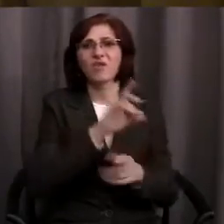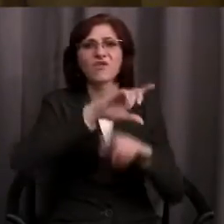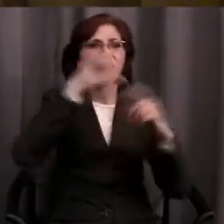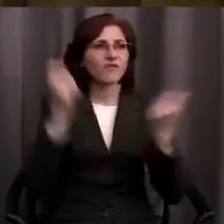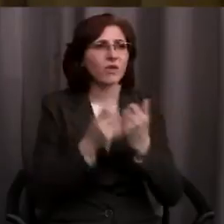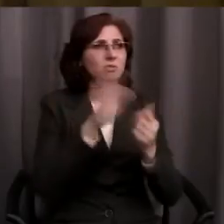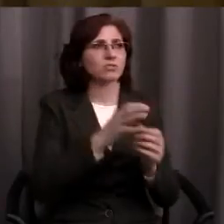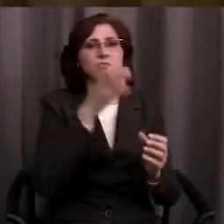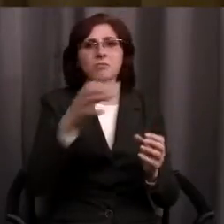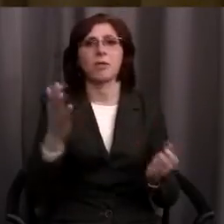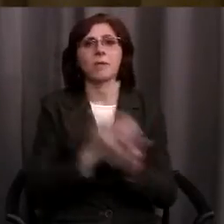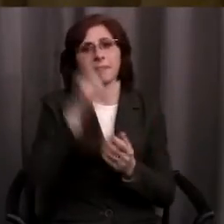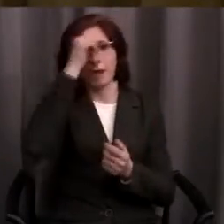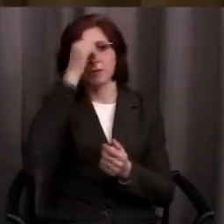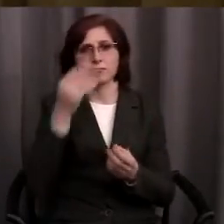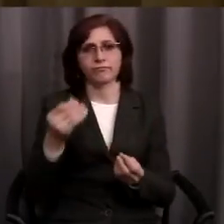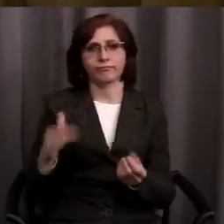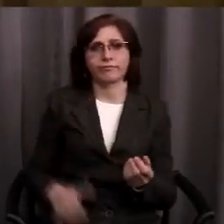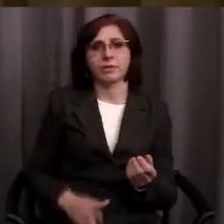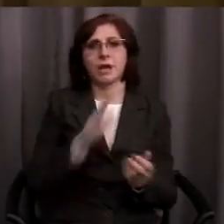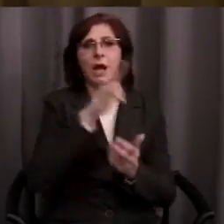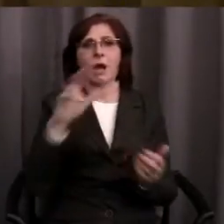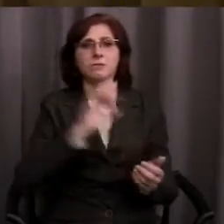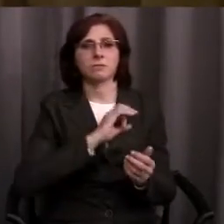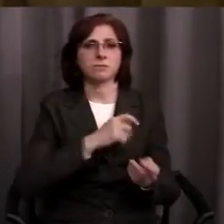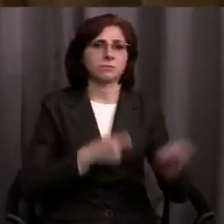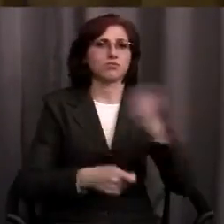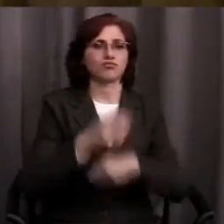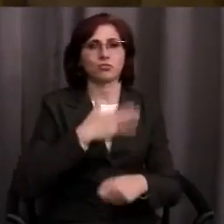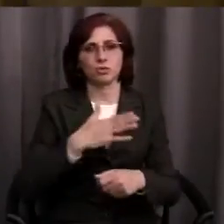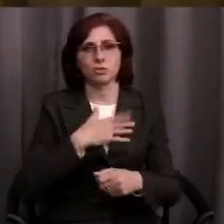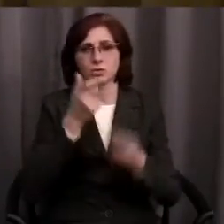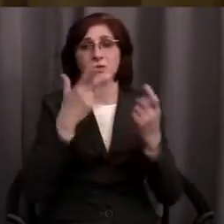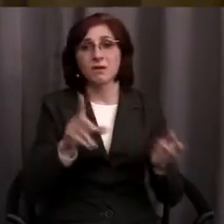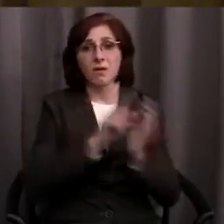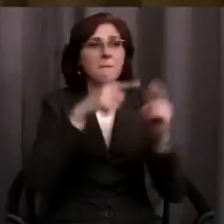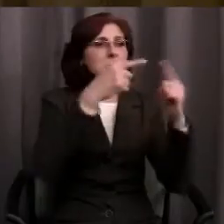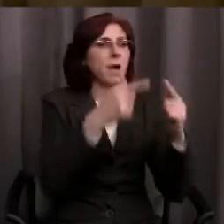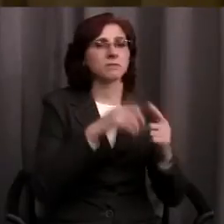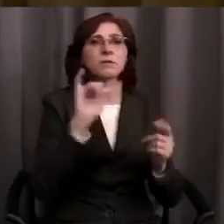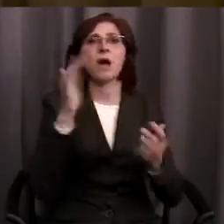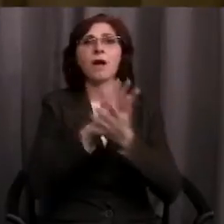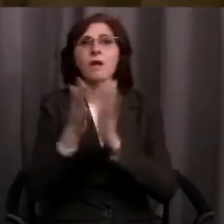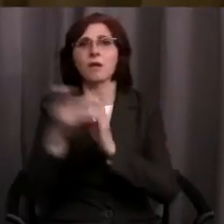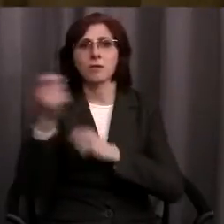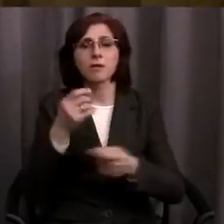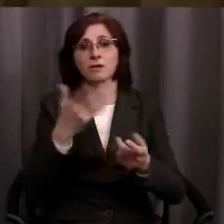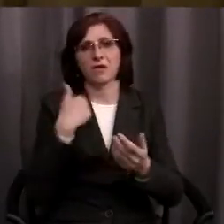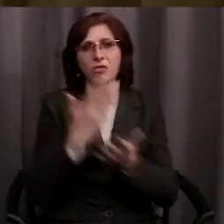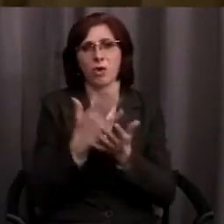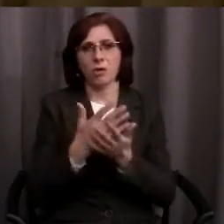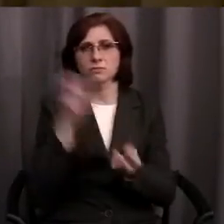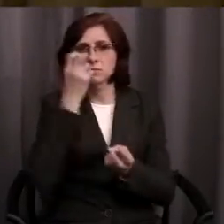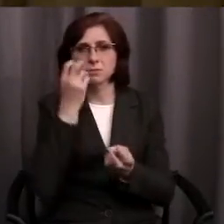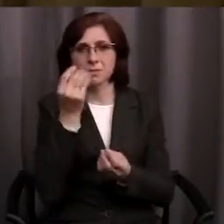zostawione tak zwanemu biznesowi. Każdy sobie robi tak, jak uważa i dostosowuje się do rynku, żeby na tym zarobić. A